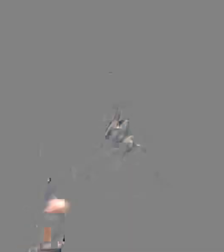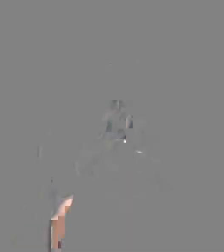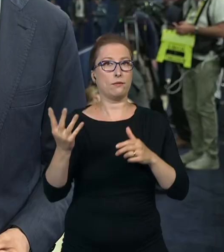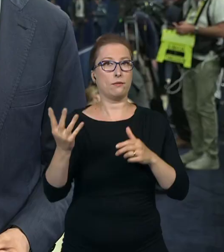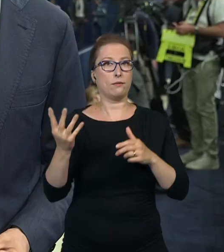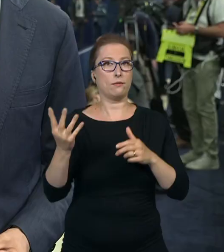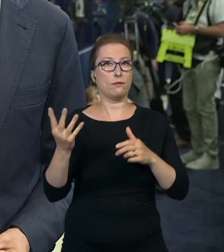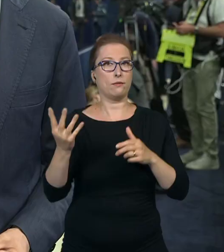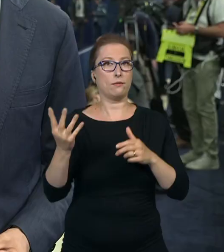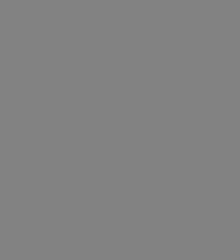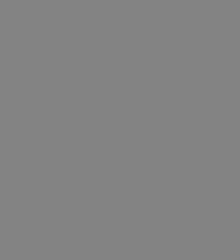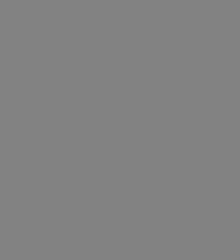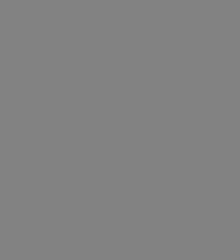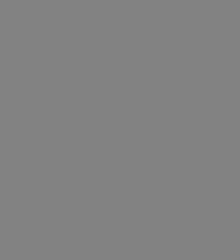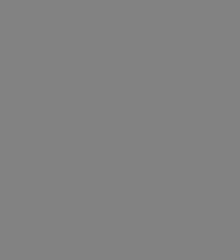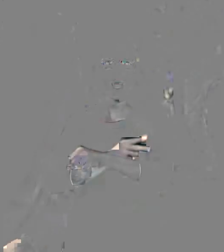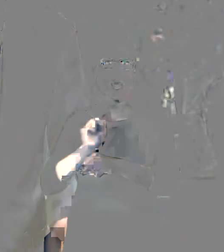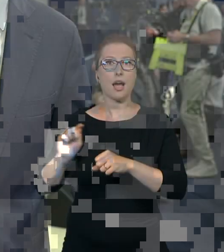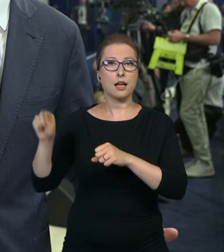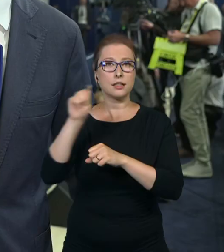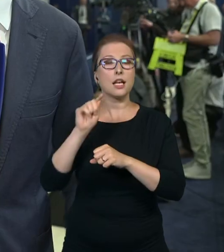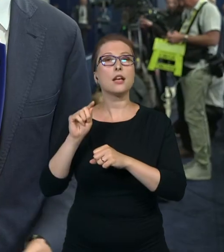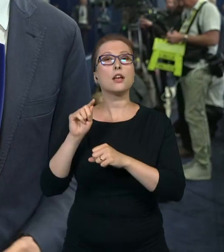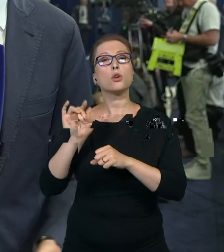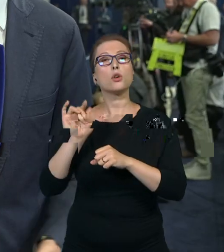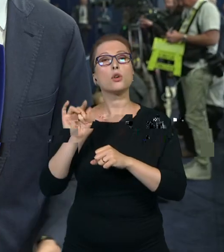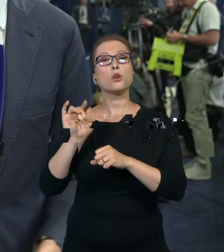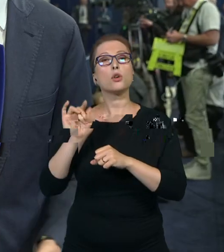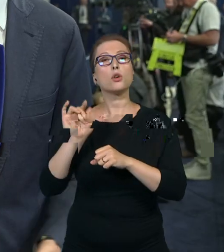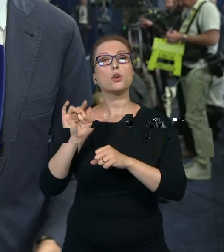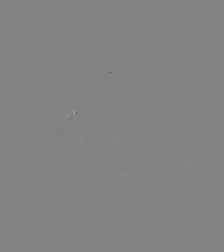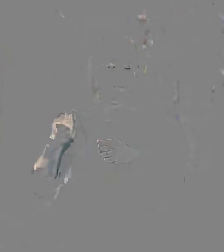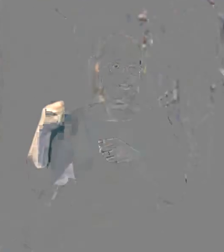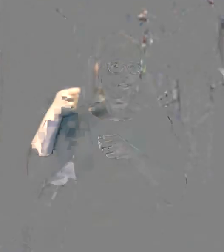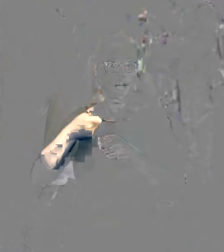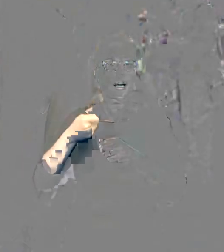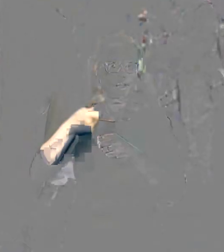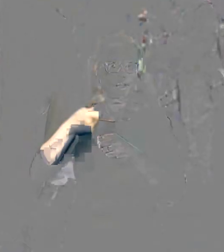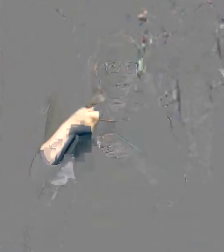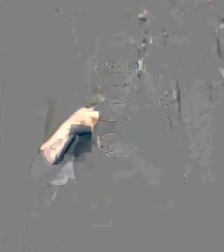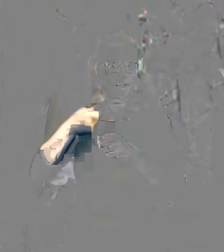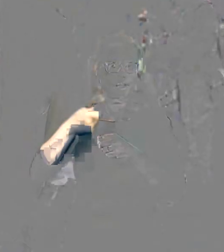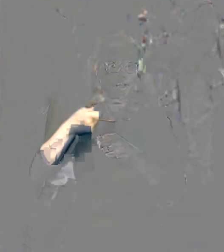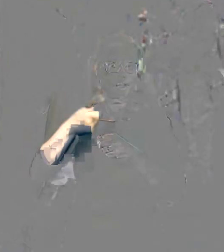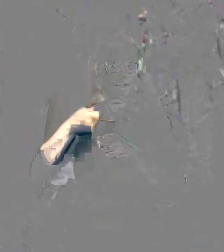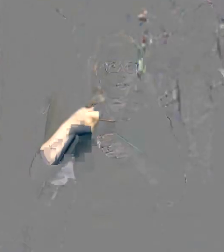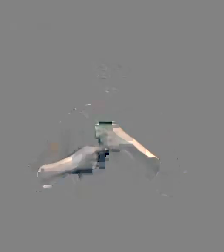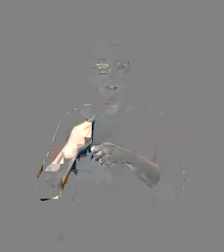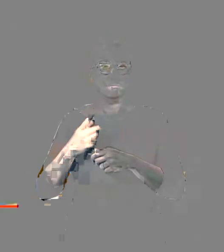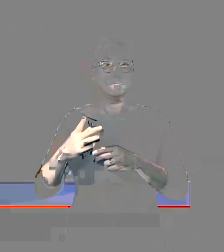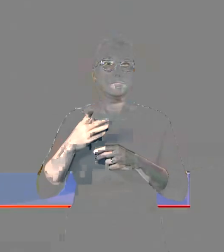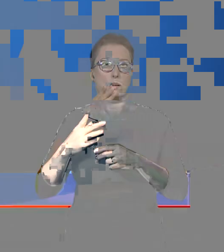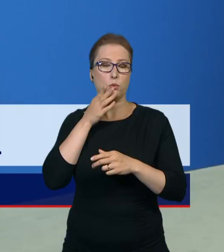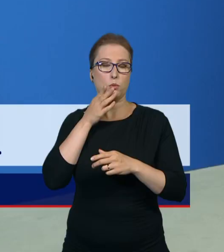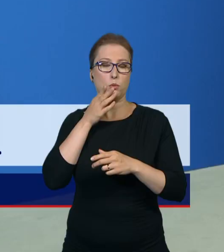to i při případném případném vítězství proti Rusku je aspoň dvě a to i případném